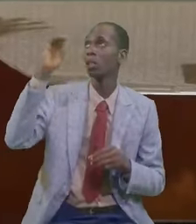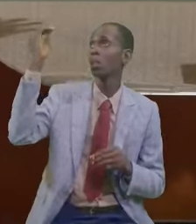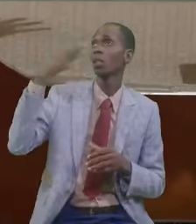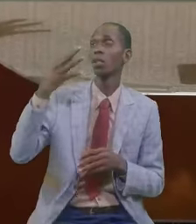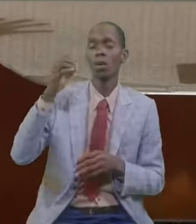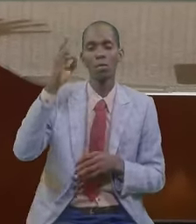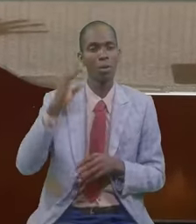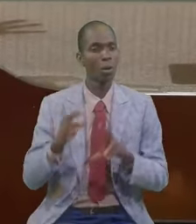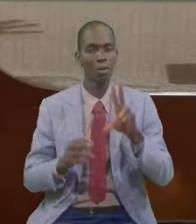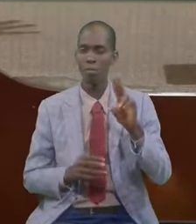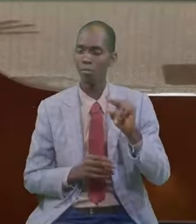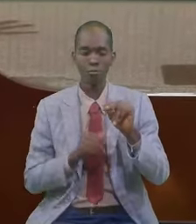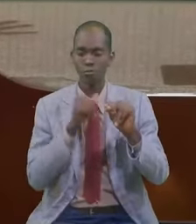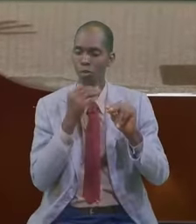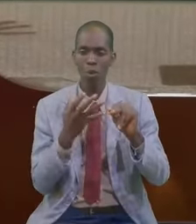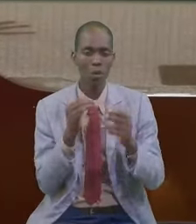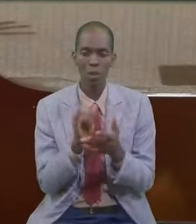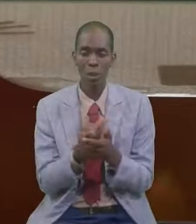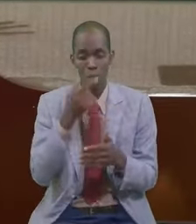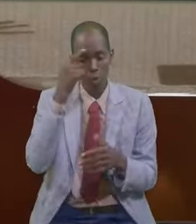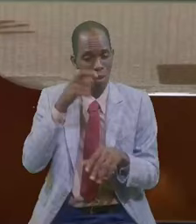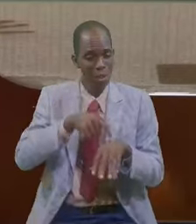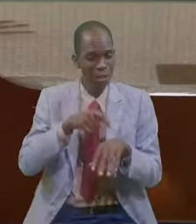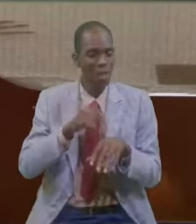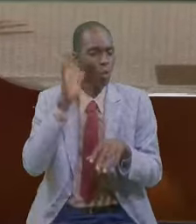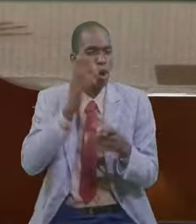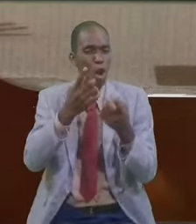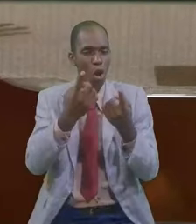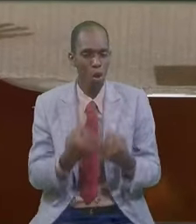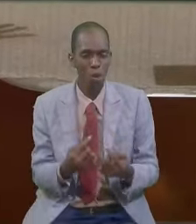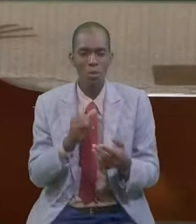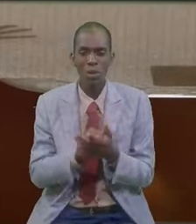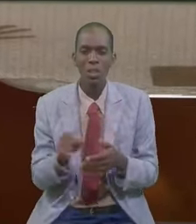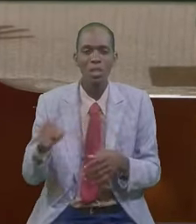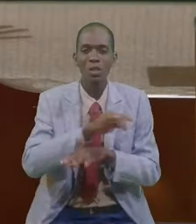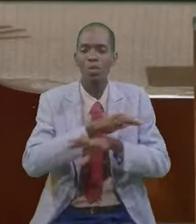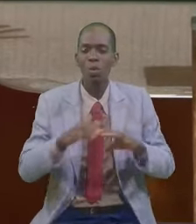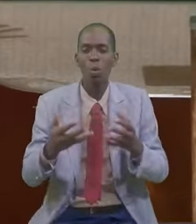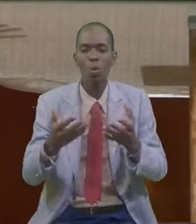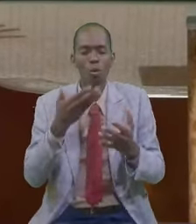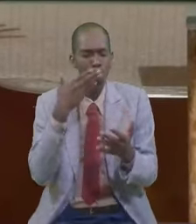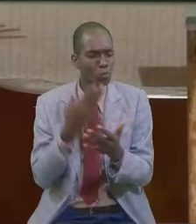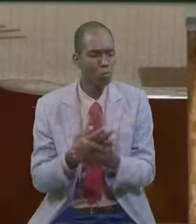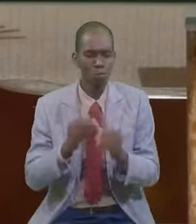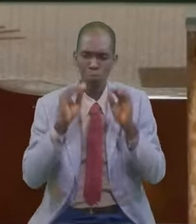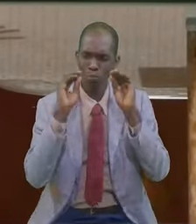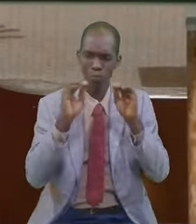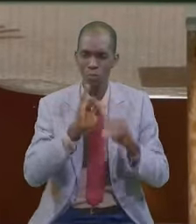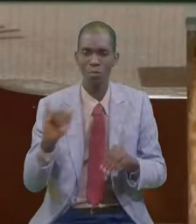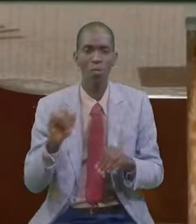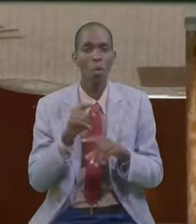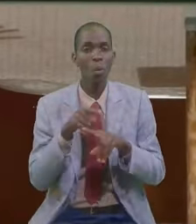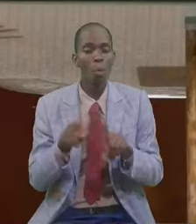grâce de Dieu, non, quand il viendra un temps où les hommes ne supporteront pas la saine